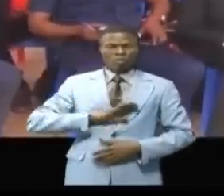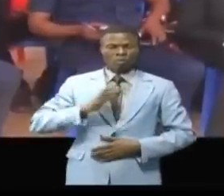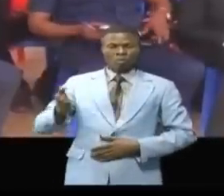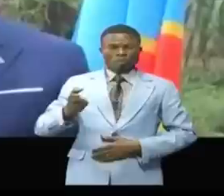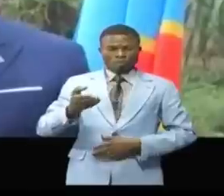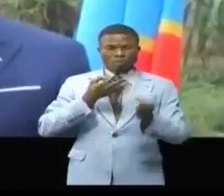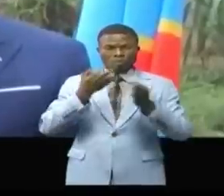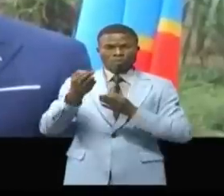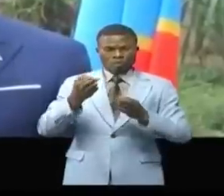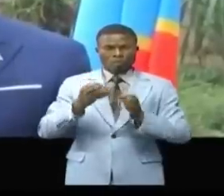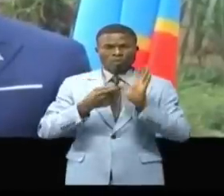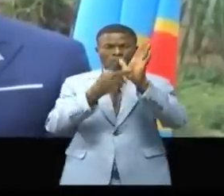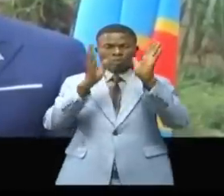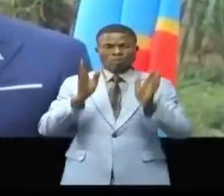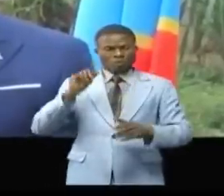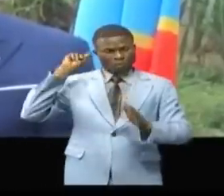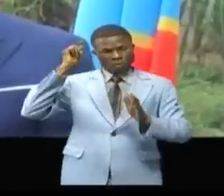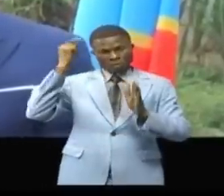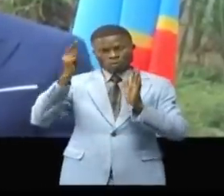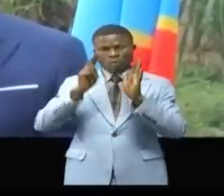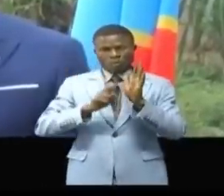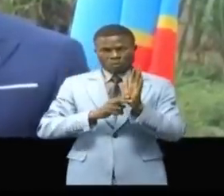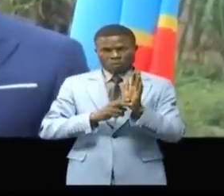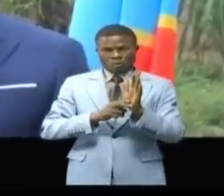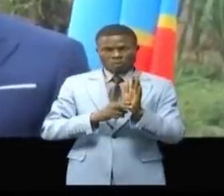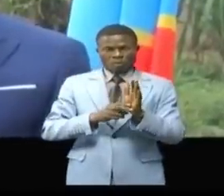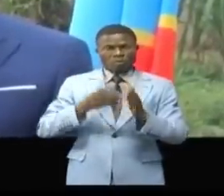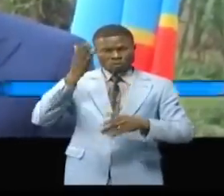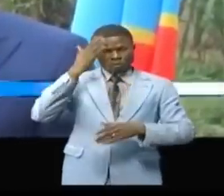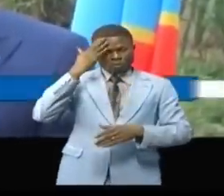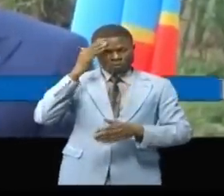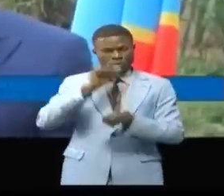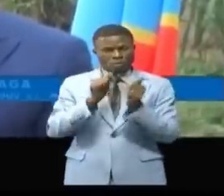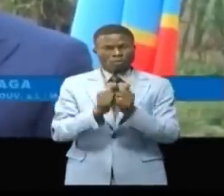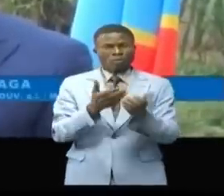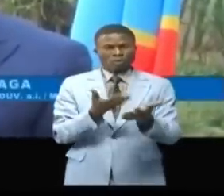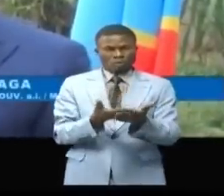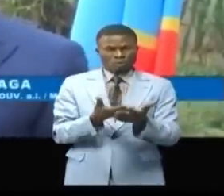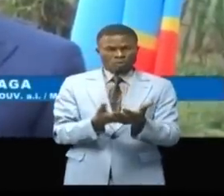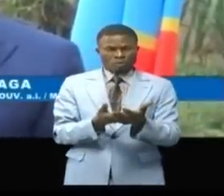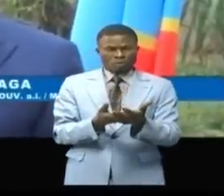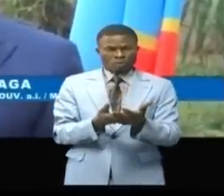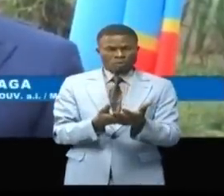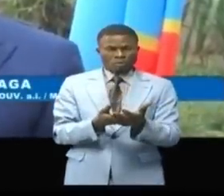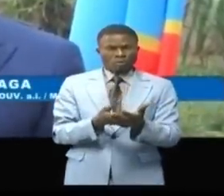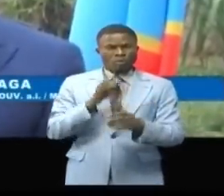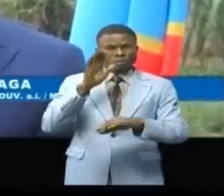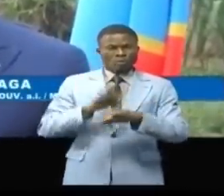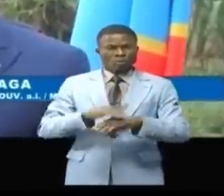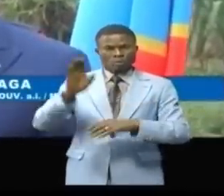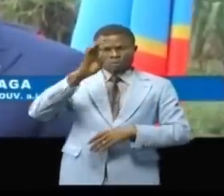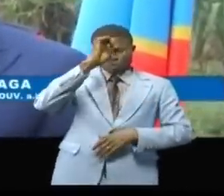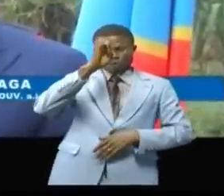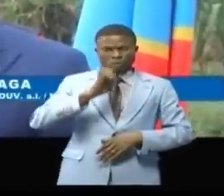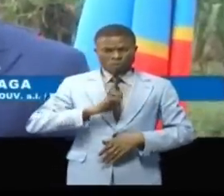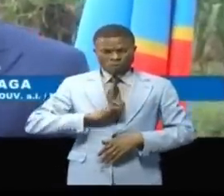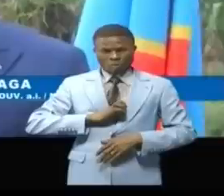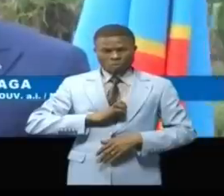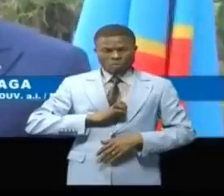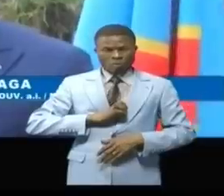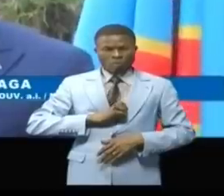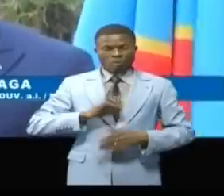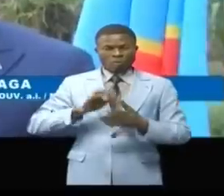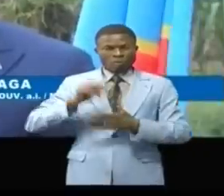Précision du représentant du gouverneur. Conscient de cet état des choses, il appelle à son excellence Afan Idris